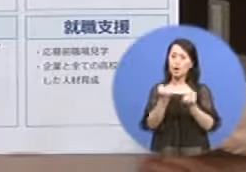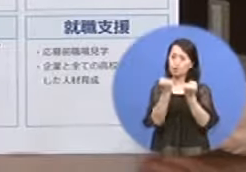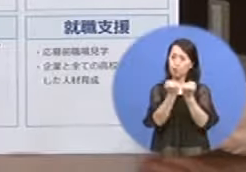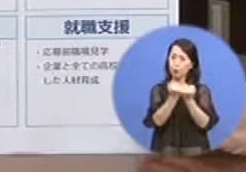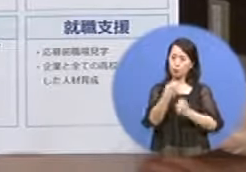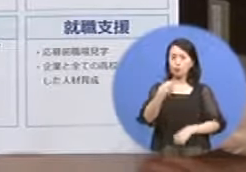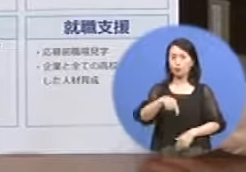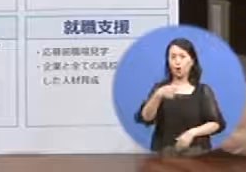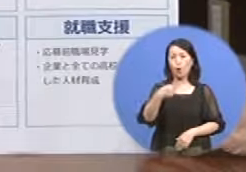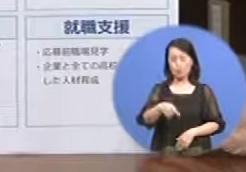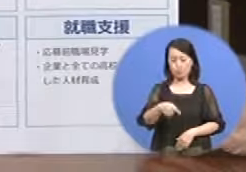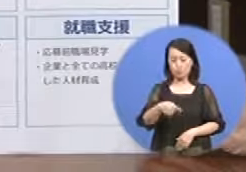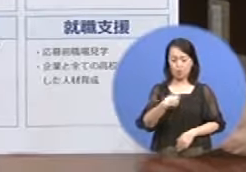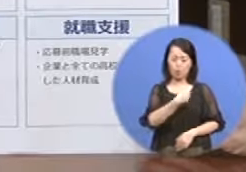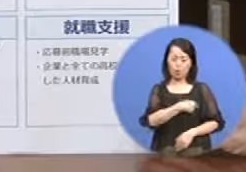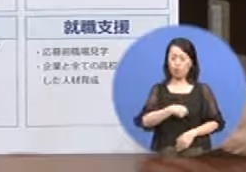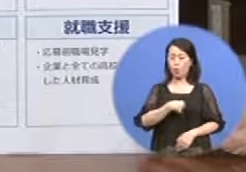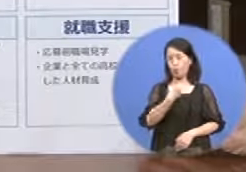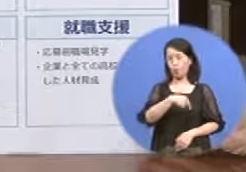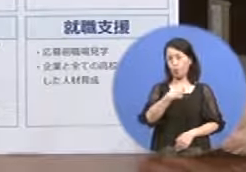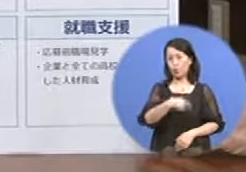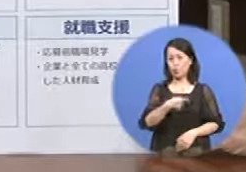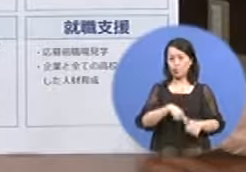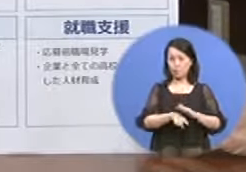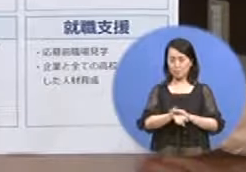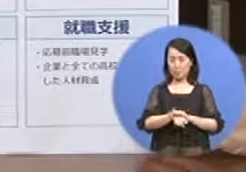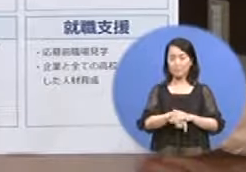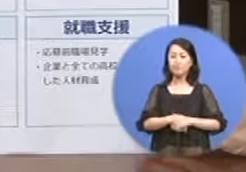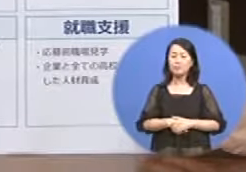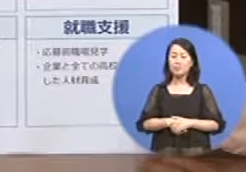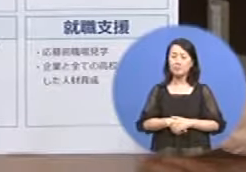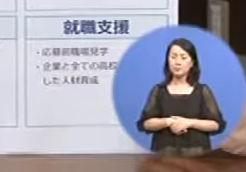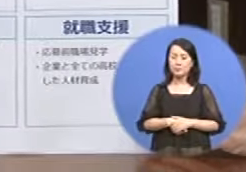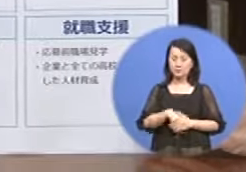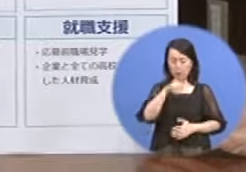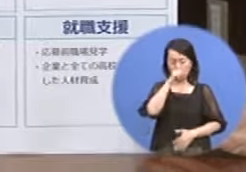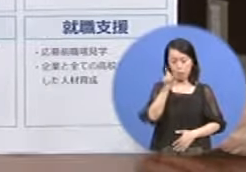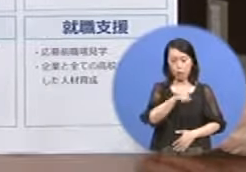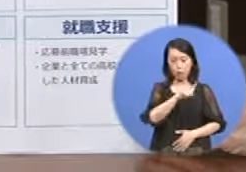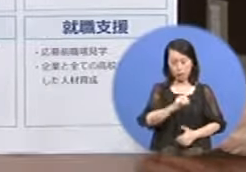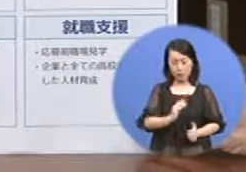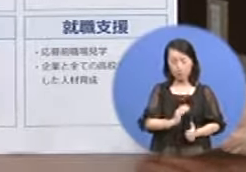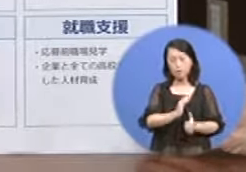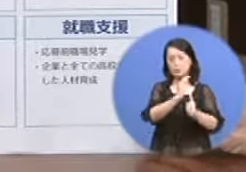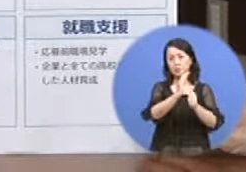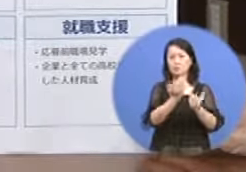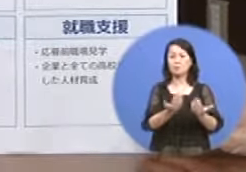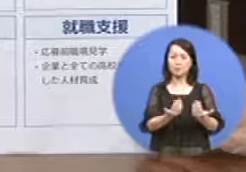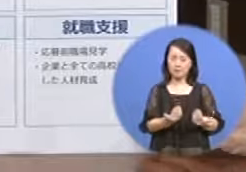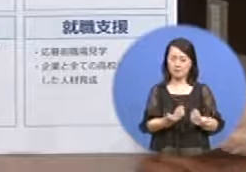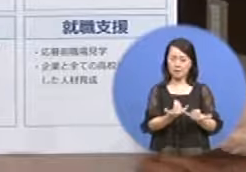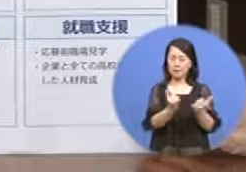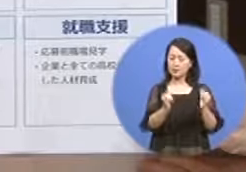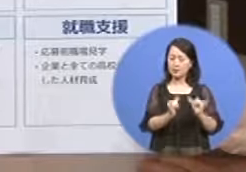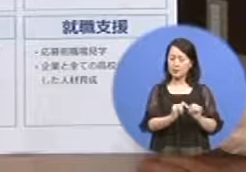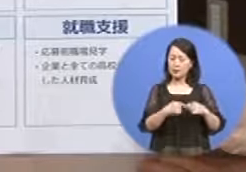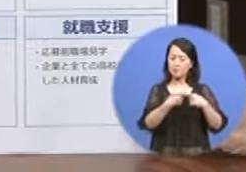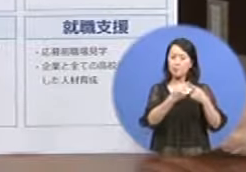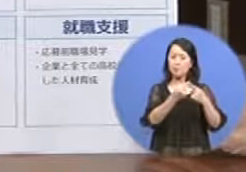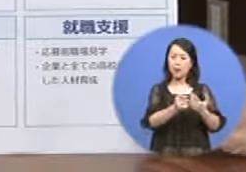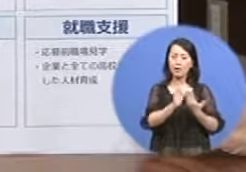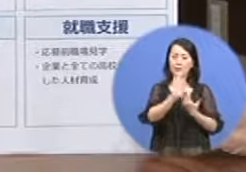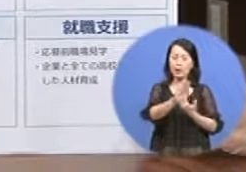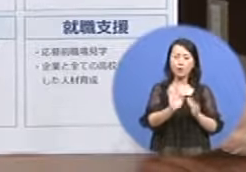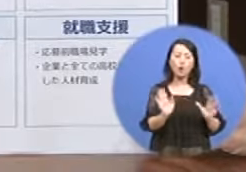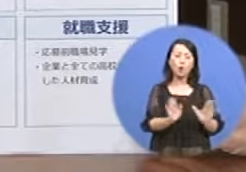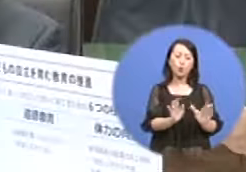教育、まあ、心の教育ですね。いい人を作っていかないとやっぱり社会に出てからね、子どもが